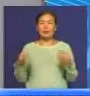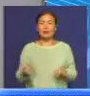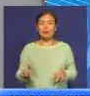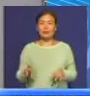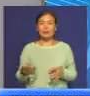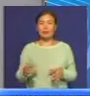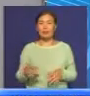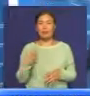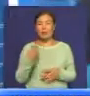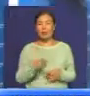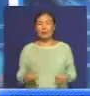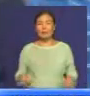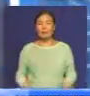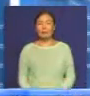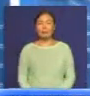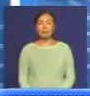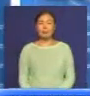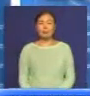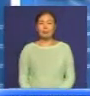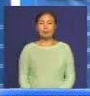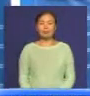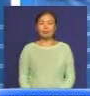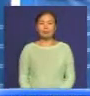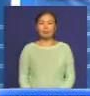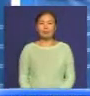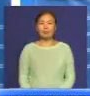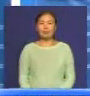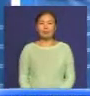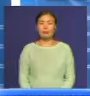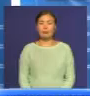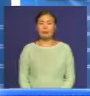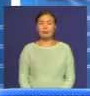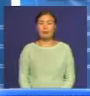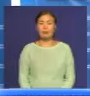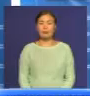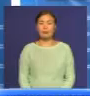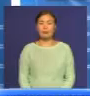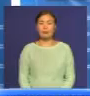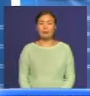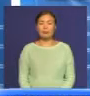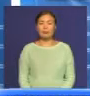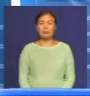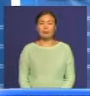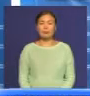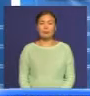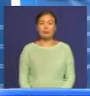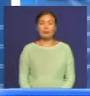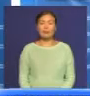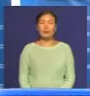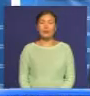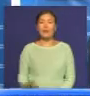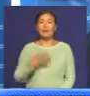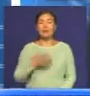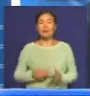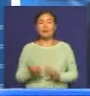предприятия. Маңғыстау өңіріне келген мақсатымыз ол Астананың 20 жылдығы. Цель нашего